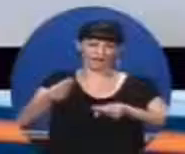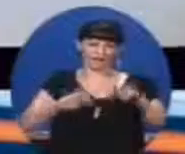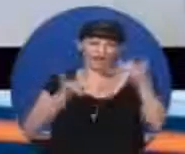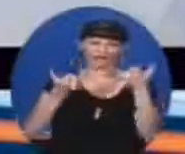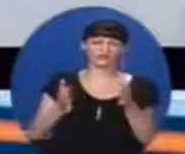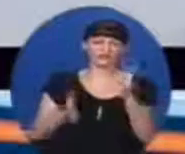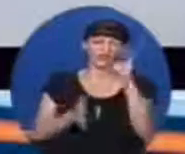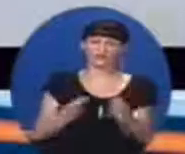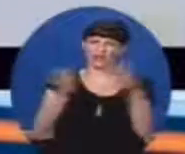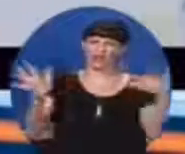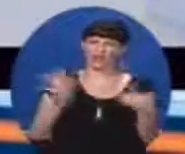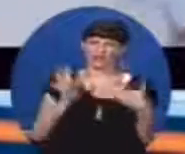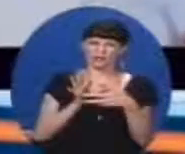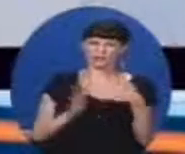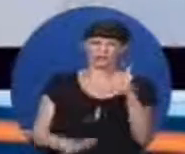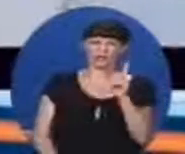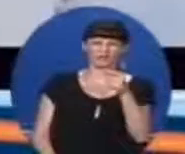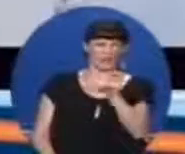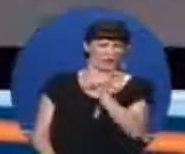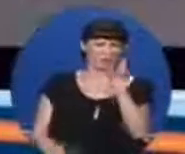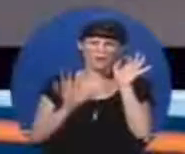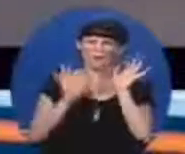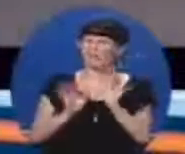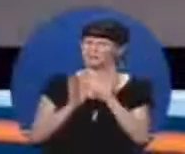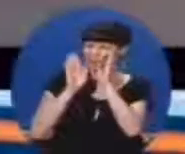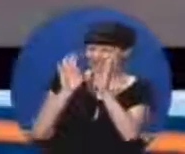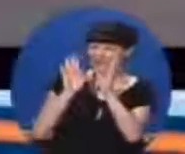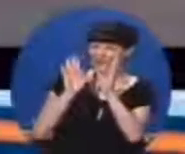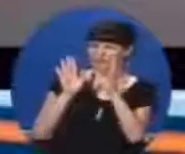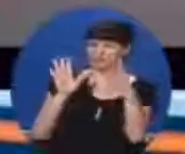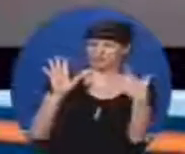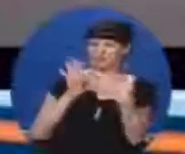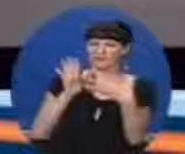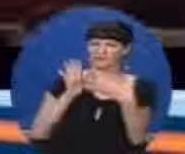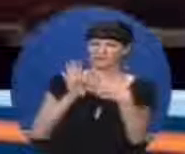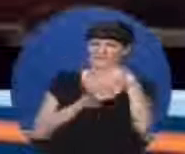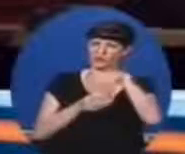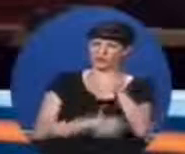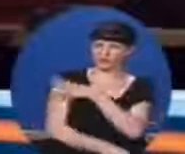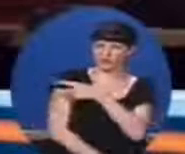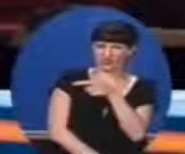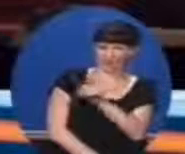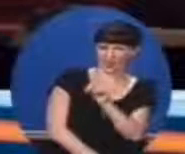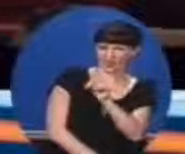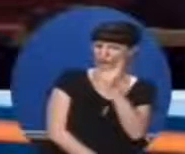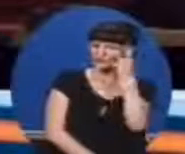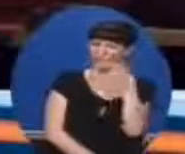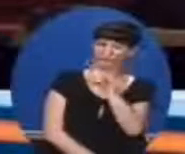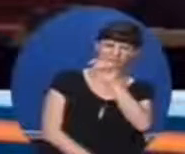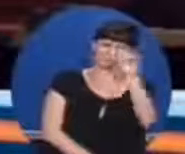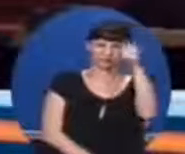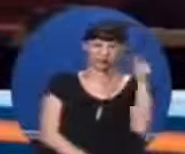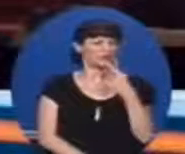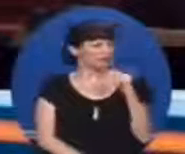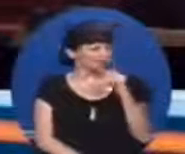התיקים. אבל אתה לא מחזיק ממש ממח"ש. כן, אבל זה נכון שמח"ש אני לא מחזיק מהם, אבל כי יש